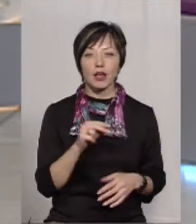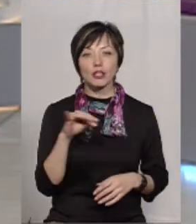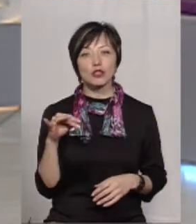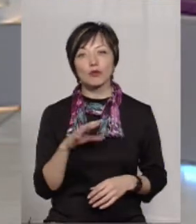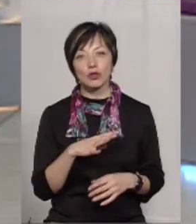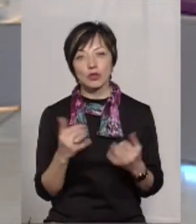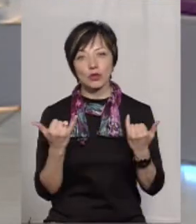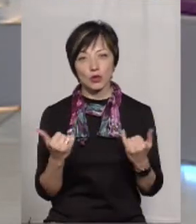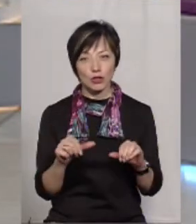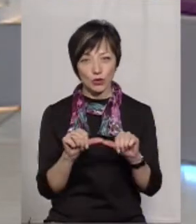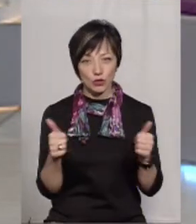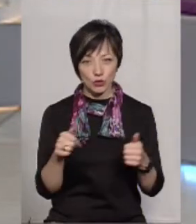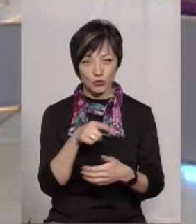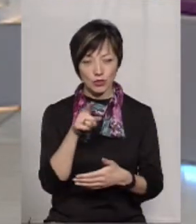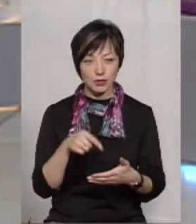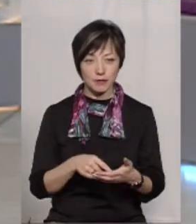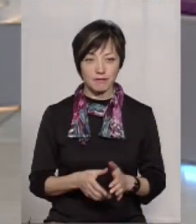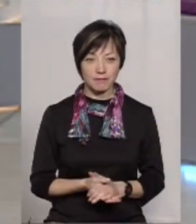А чи були сьогодні розлучення?